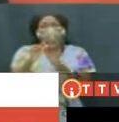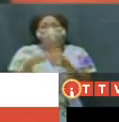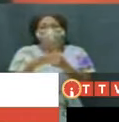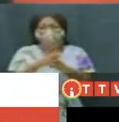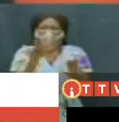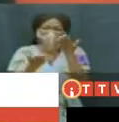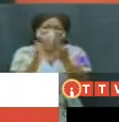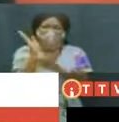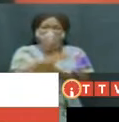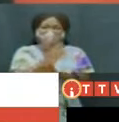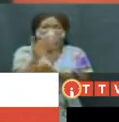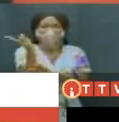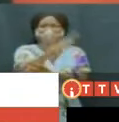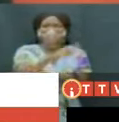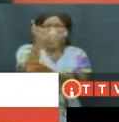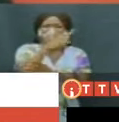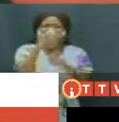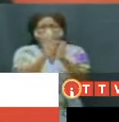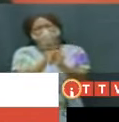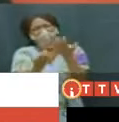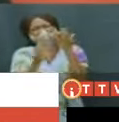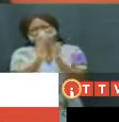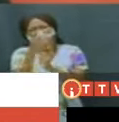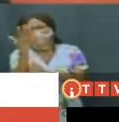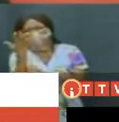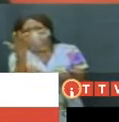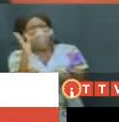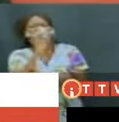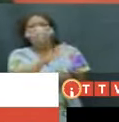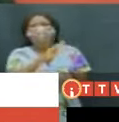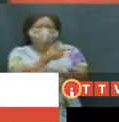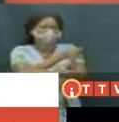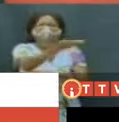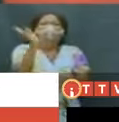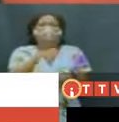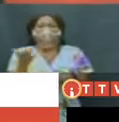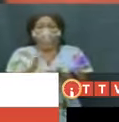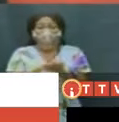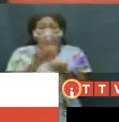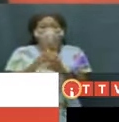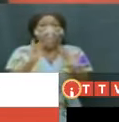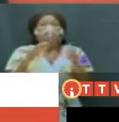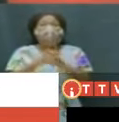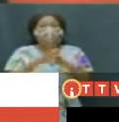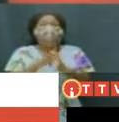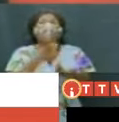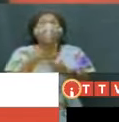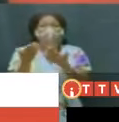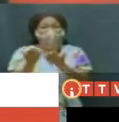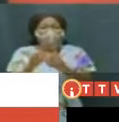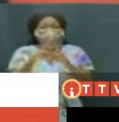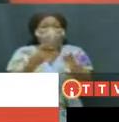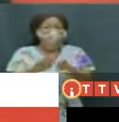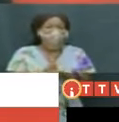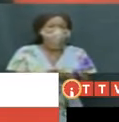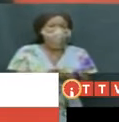tikulandira lot of pressure kuchokera kunsanje mpaka kuchitipa nkhotakota mpaka na mchinji kuno chonde izi